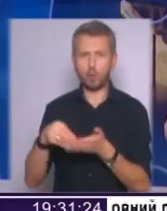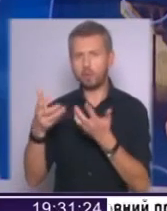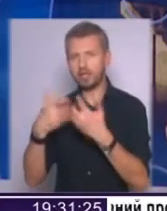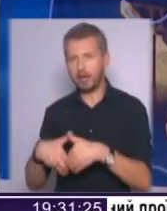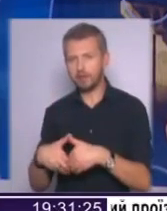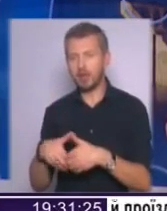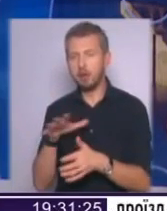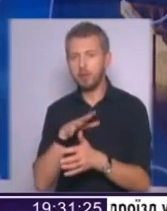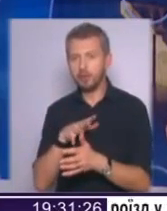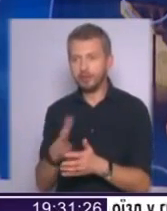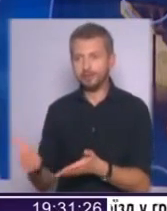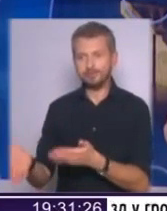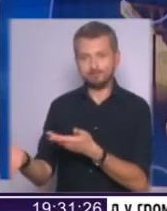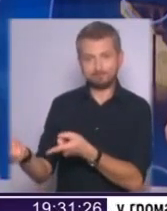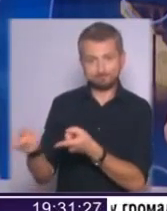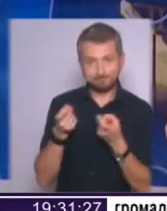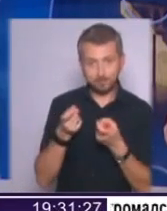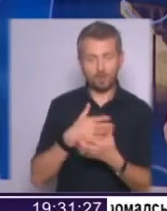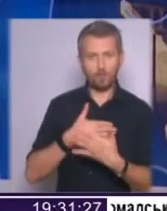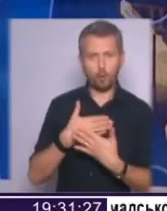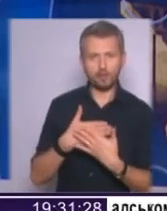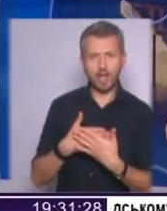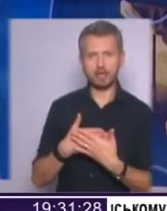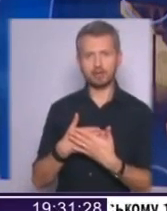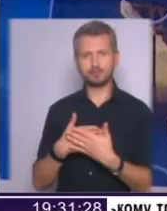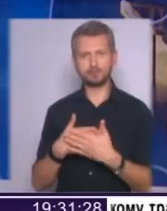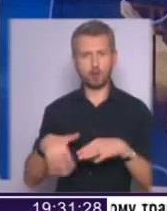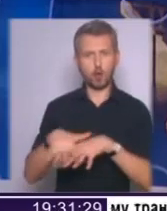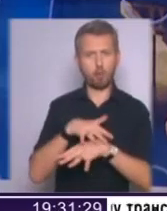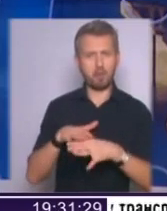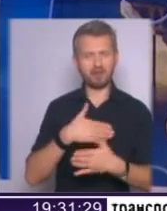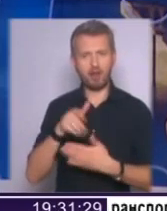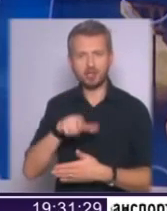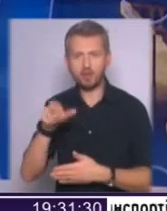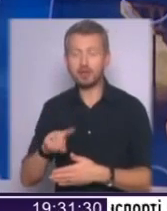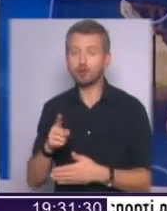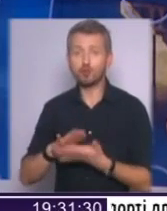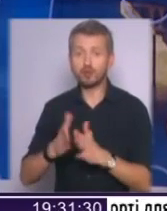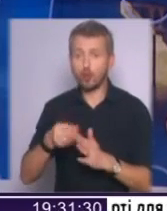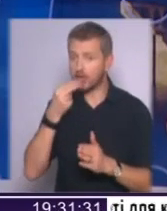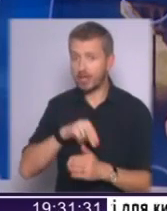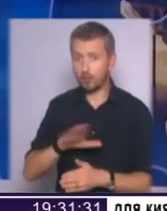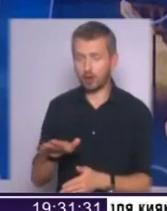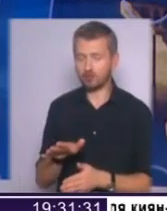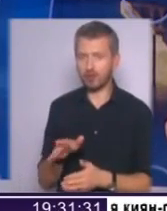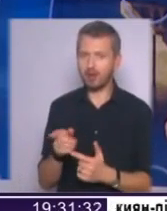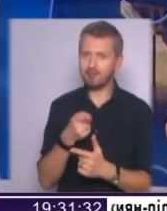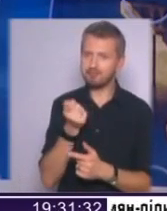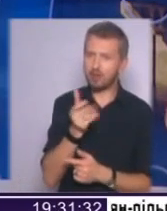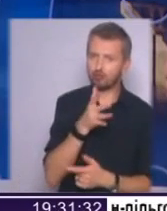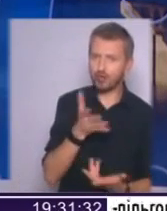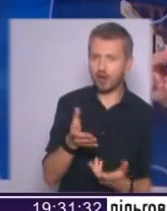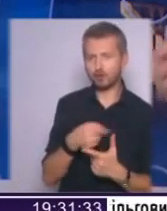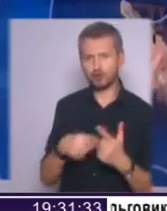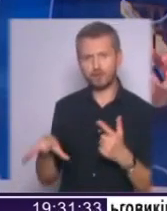були долучені і волонтери, і певні громадські активісти. Чому ситуація не покращила? Мало часу, чи все-таки от